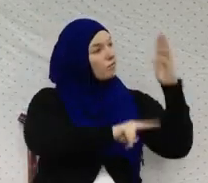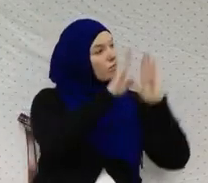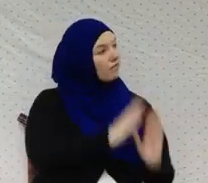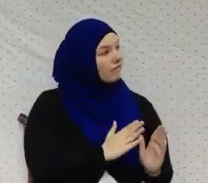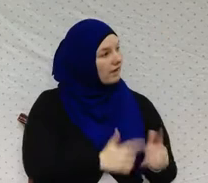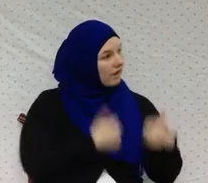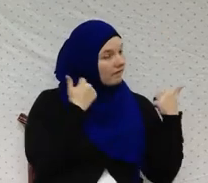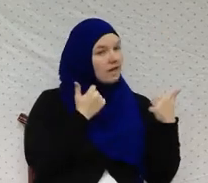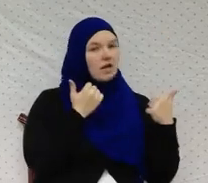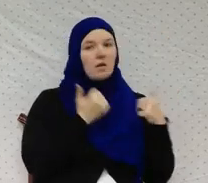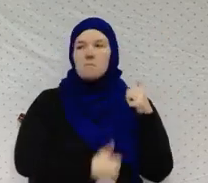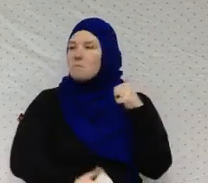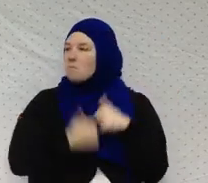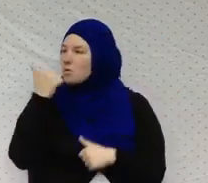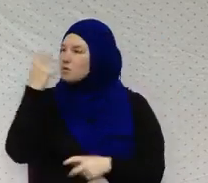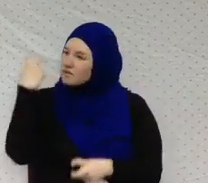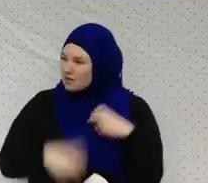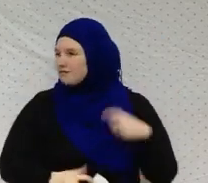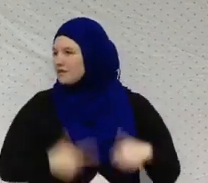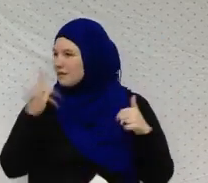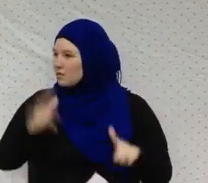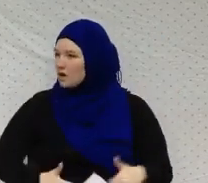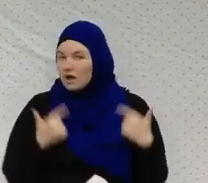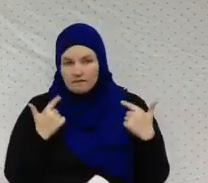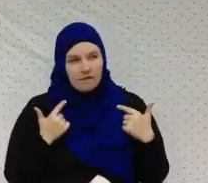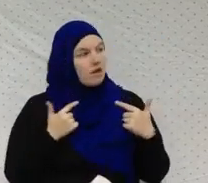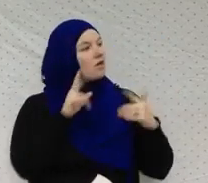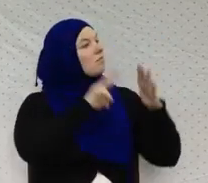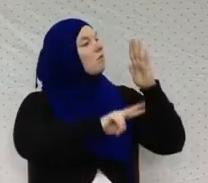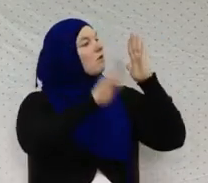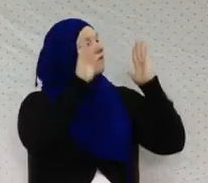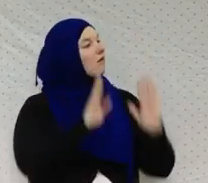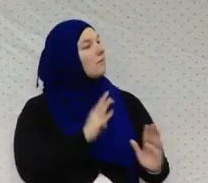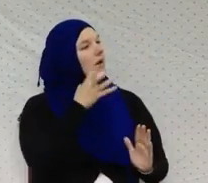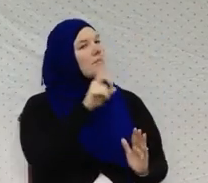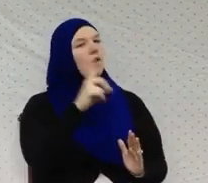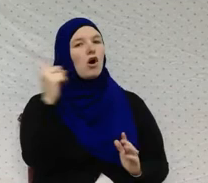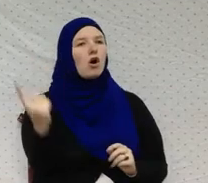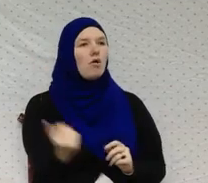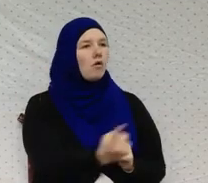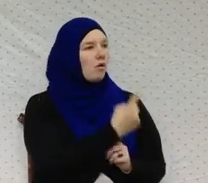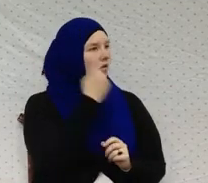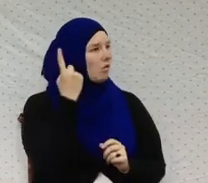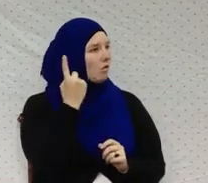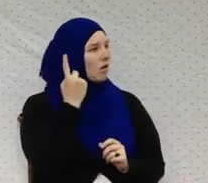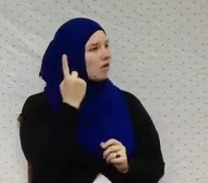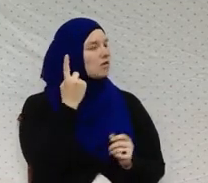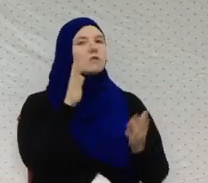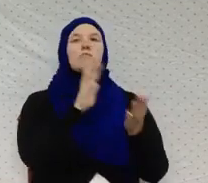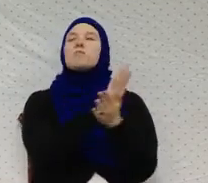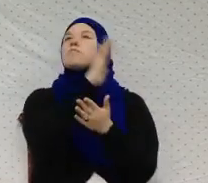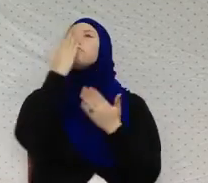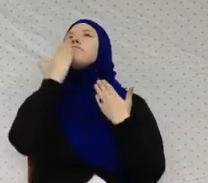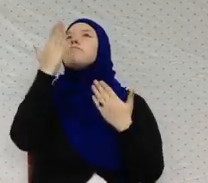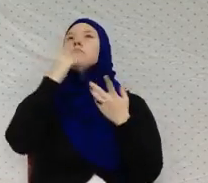Prophet ﷺ. In the most tight of times, he always goes first